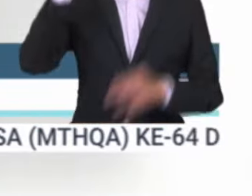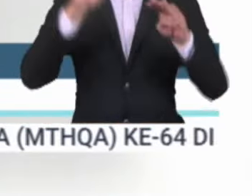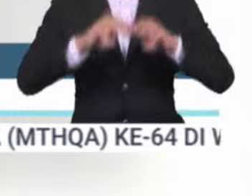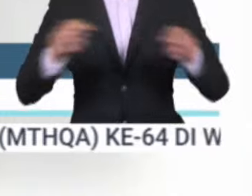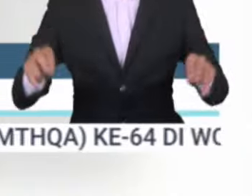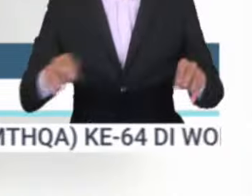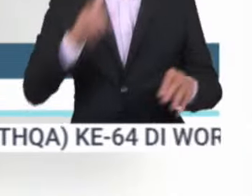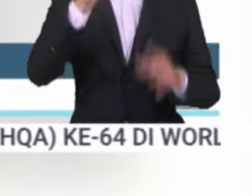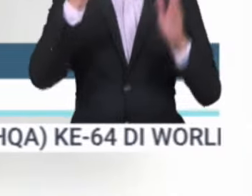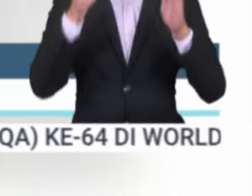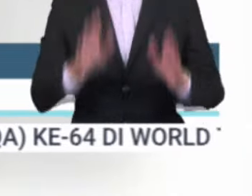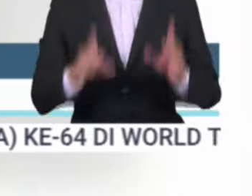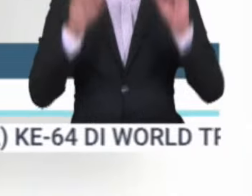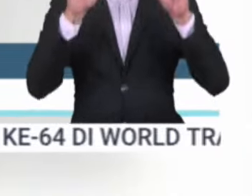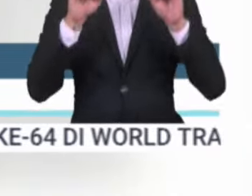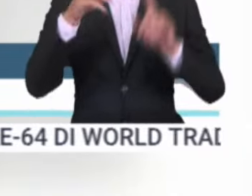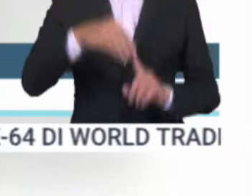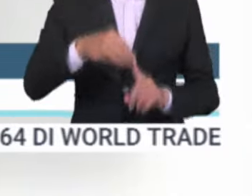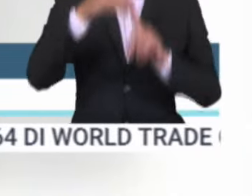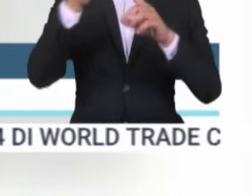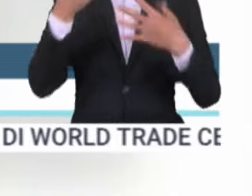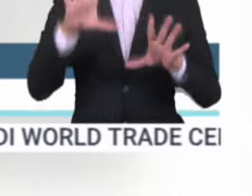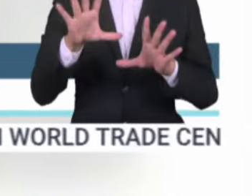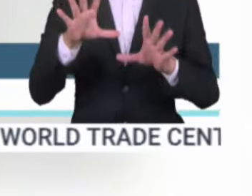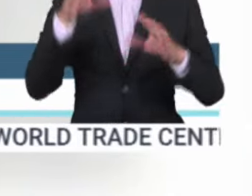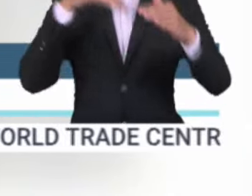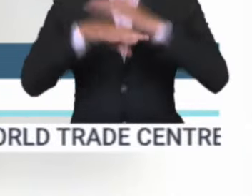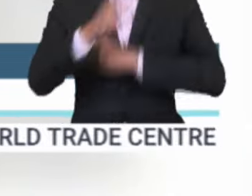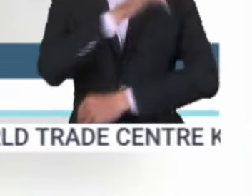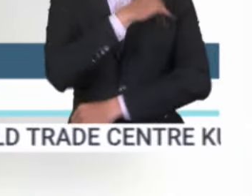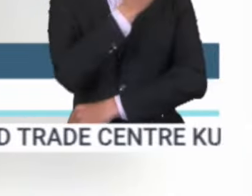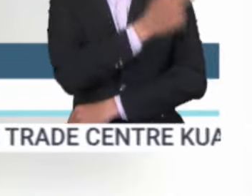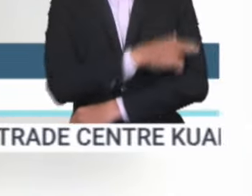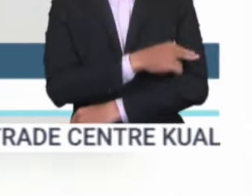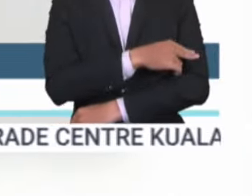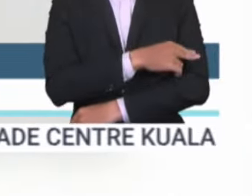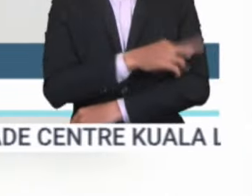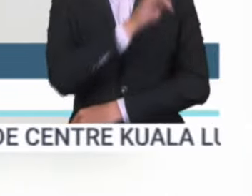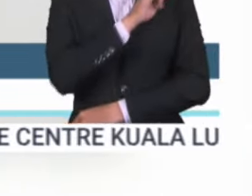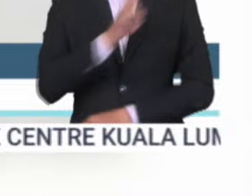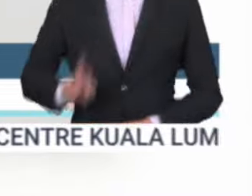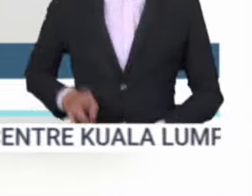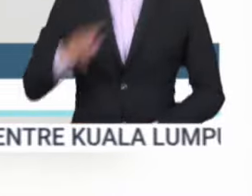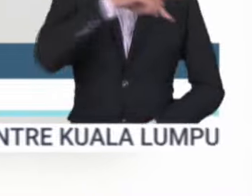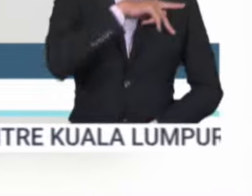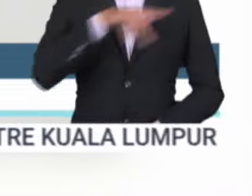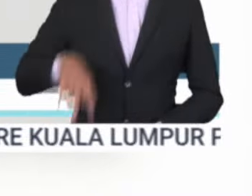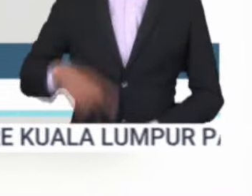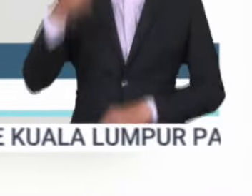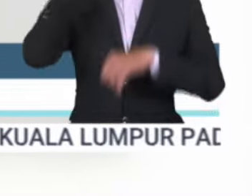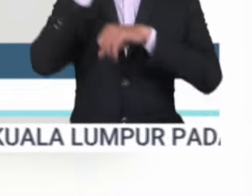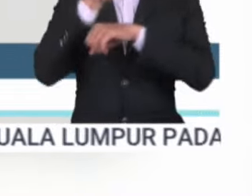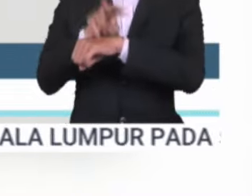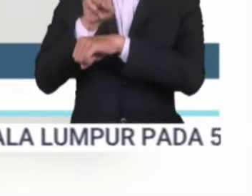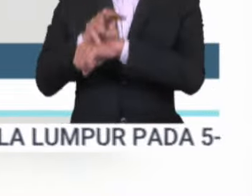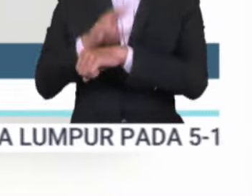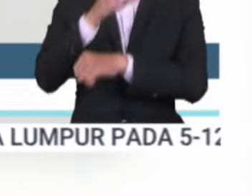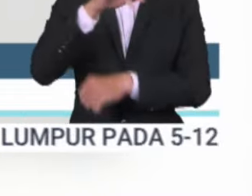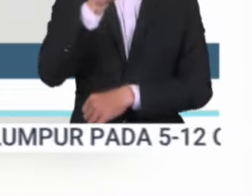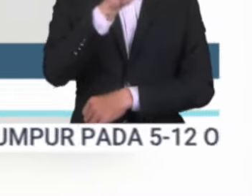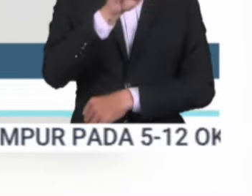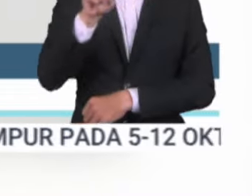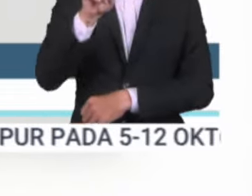lelaki. Seorang murid pendidikan khas ditahan di Wad Kanak-Kanak Hospital Raja Permaisuri Bainun untuk pemantauan,